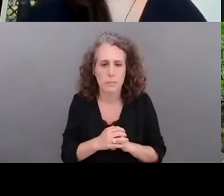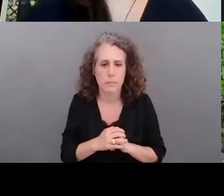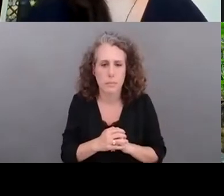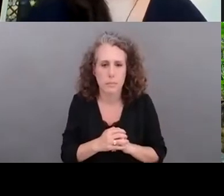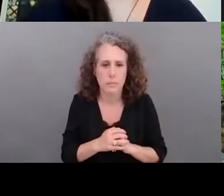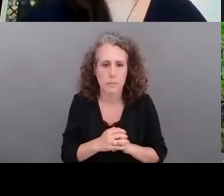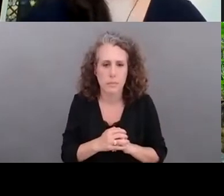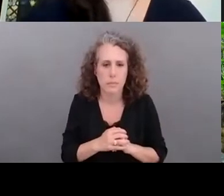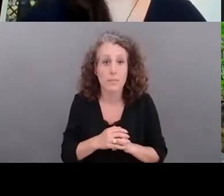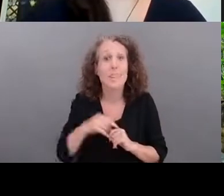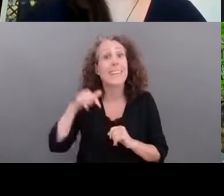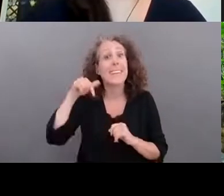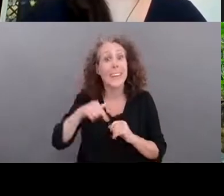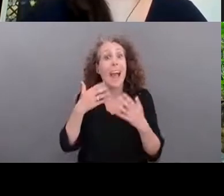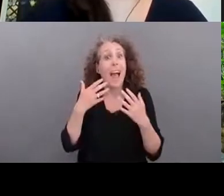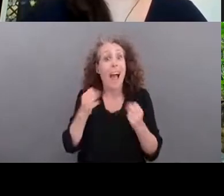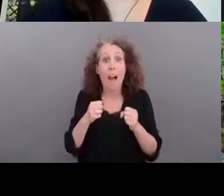savez,